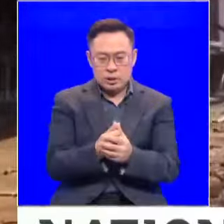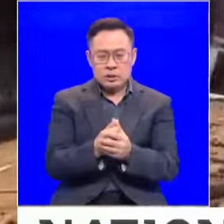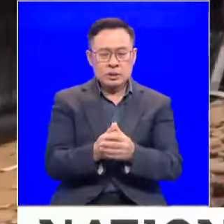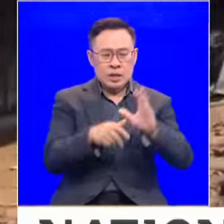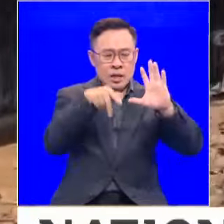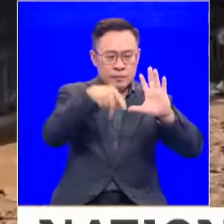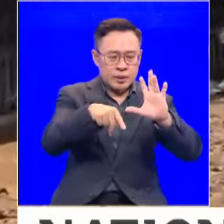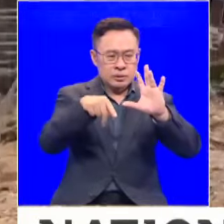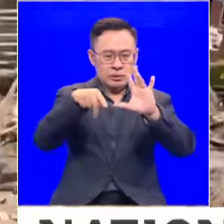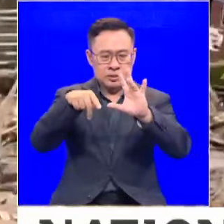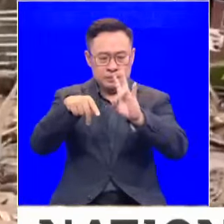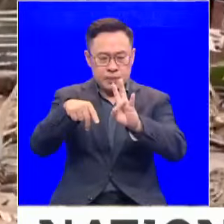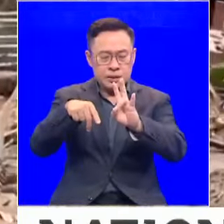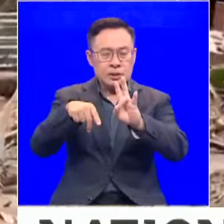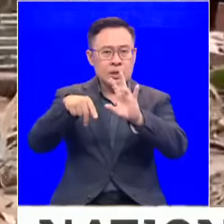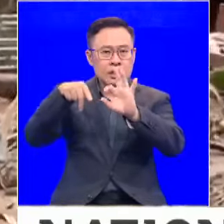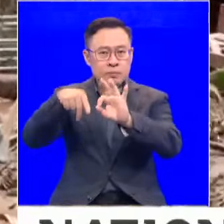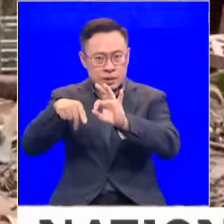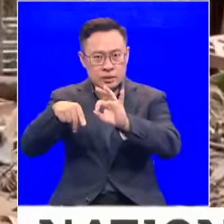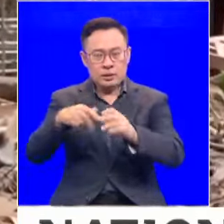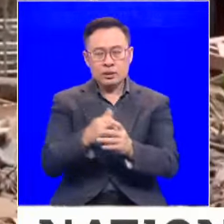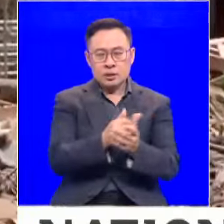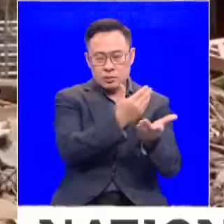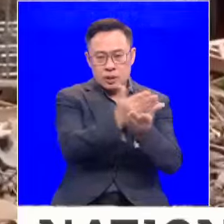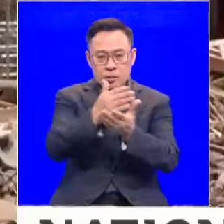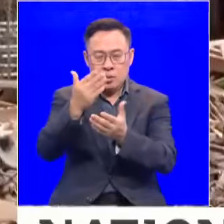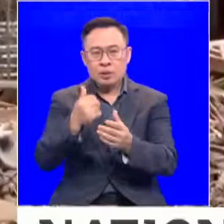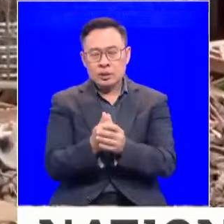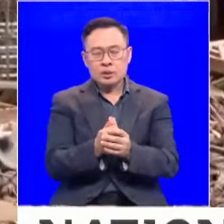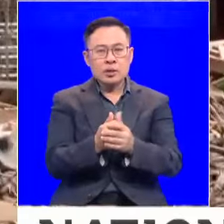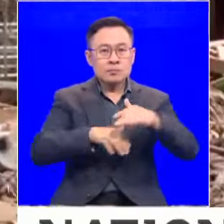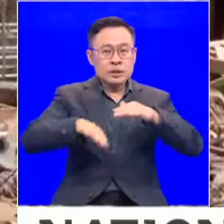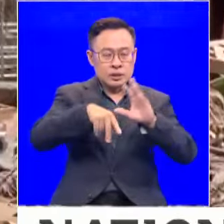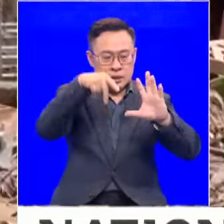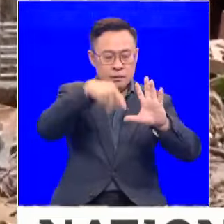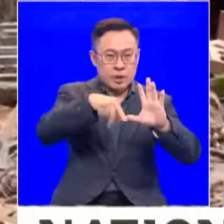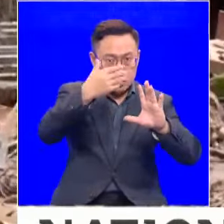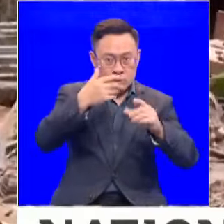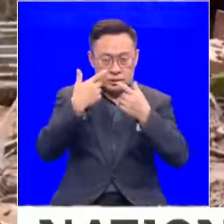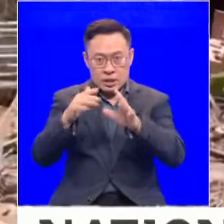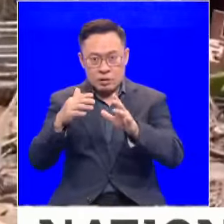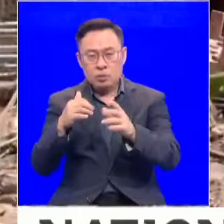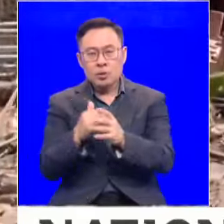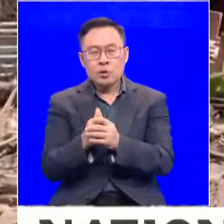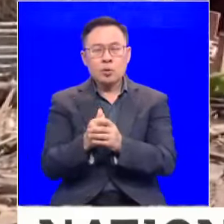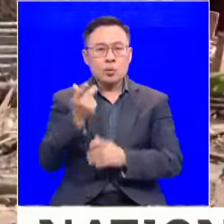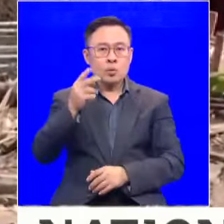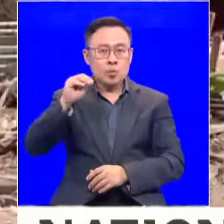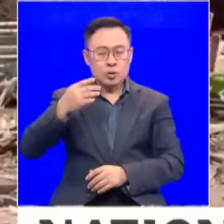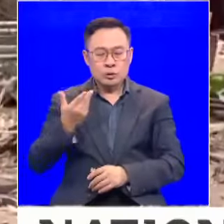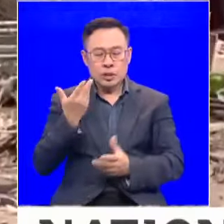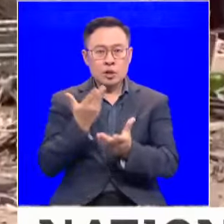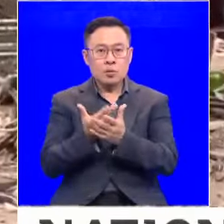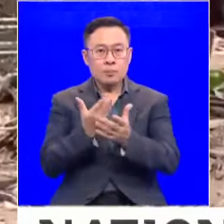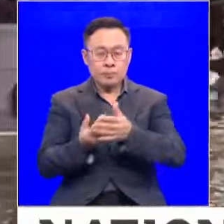เยียวยาก้อนแรกเนี่ยต้องแจกแบบปูพรหมไปก่อนประชาชนจะได้เบื้องต้นเนี่ย 5,000บาทไปนะคะแล้วหลังจากนั้นเนี่ยครมก็จะของดเว้นหรือ